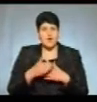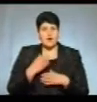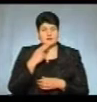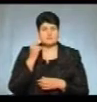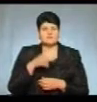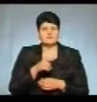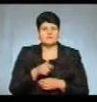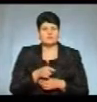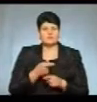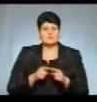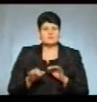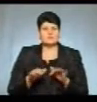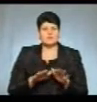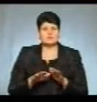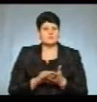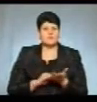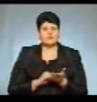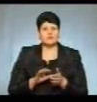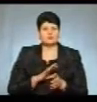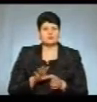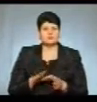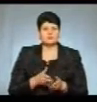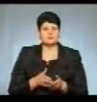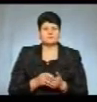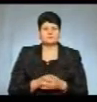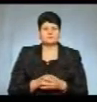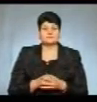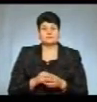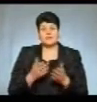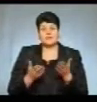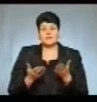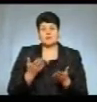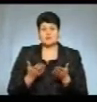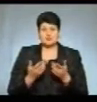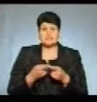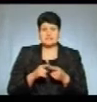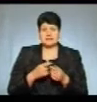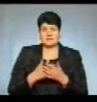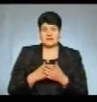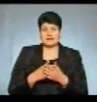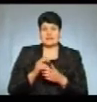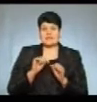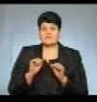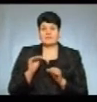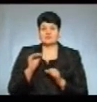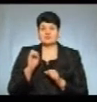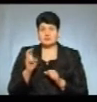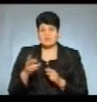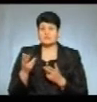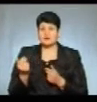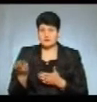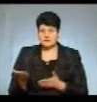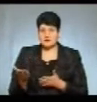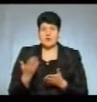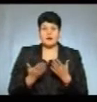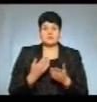у таких діяннях, аби не повторювалось подібне? Ну, якщо це, наприклад, керівник ЖЕКу, то так. А якщо це